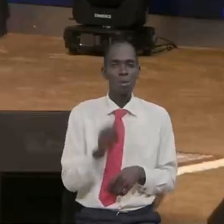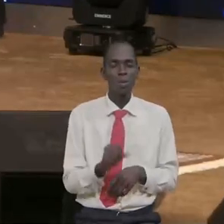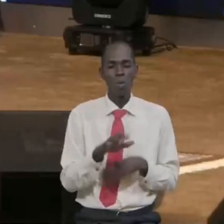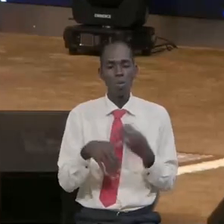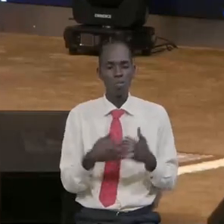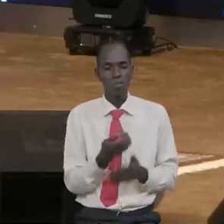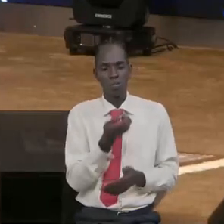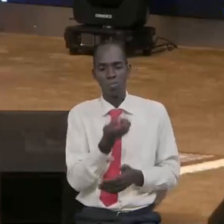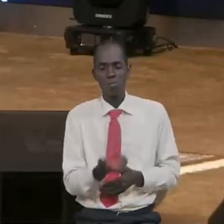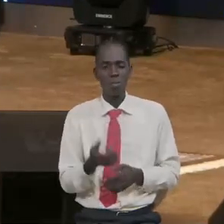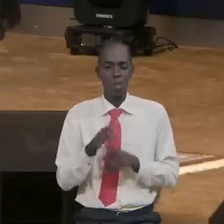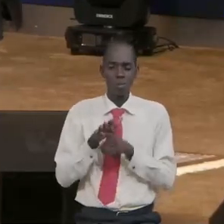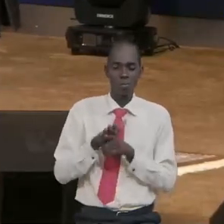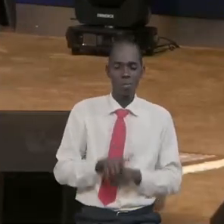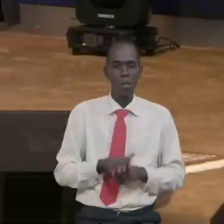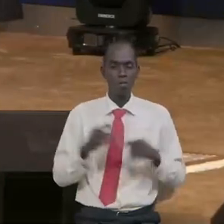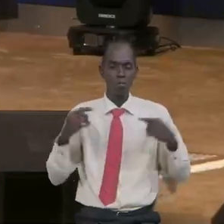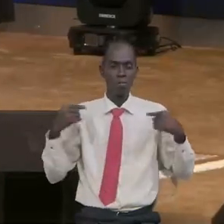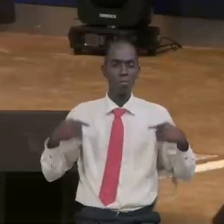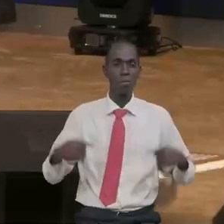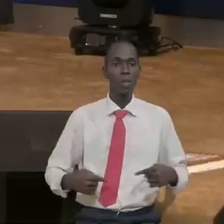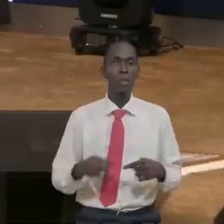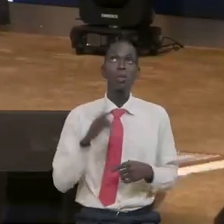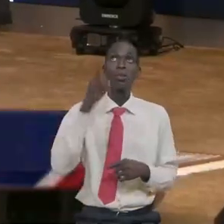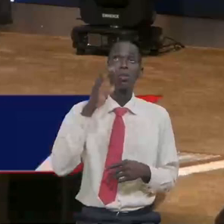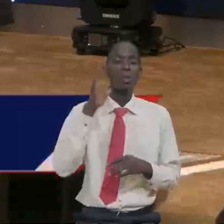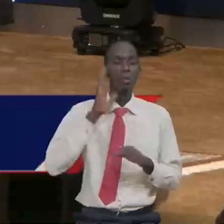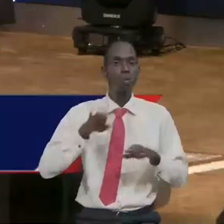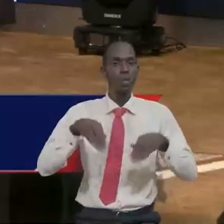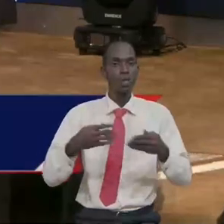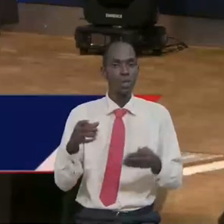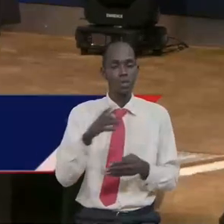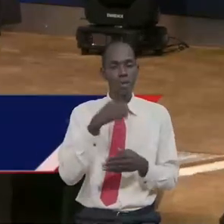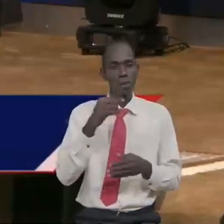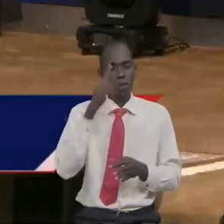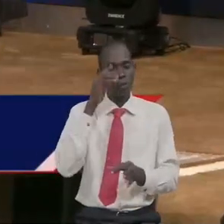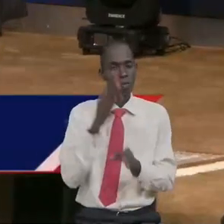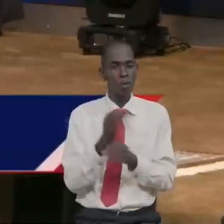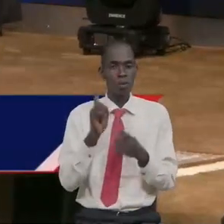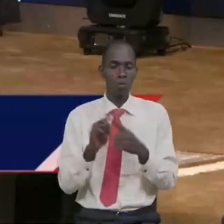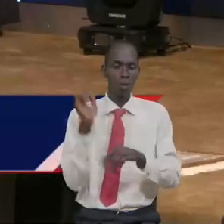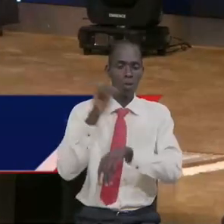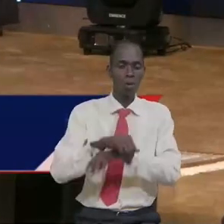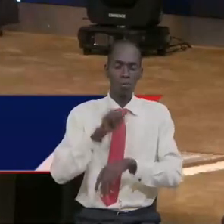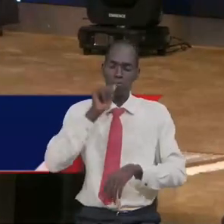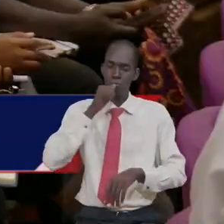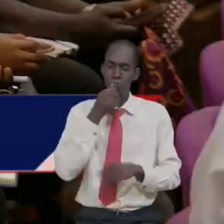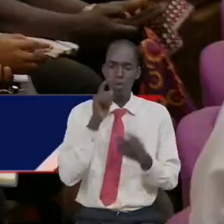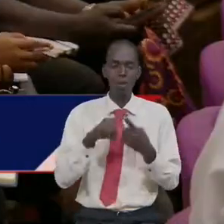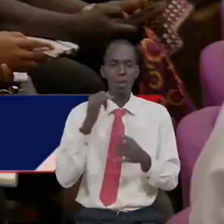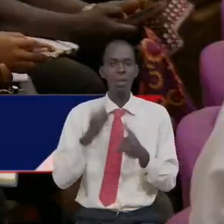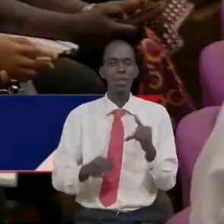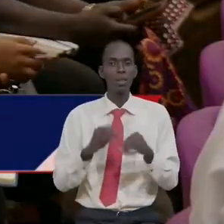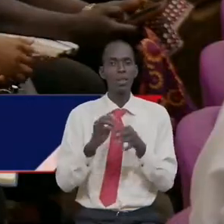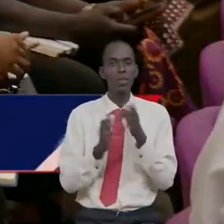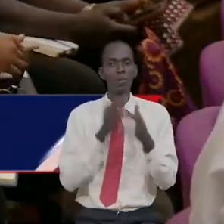persécutions, ces petites pressions et douleurs, Dieu vous donnera la foi pour vaincre jusqu'à la fin au nom